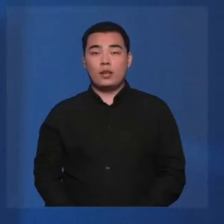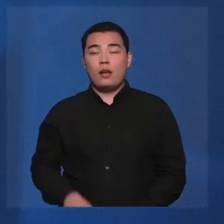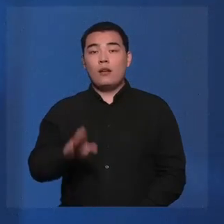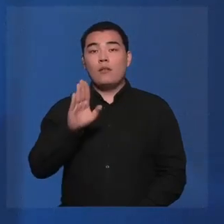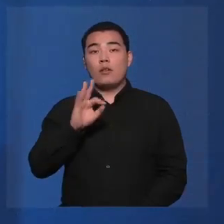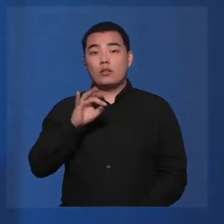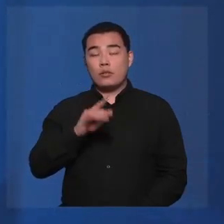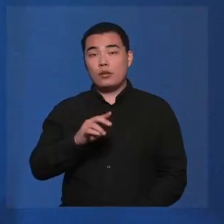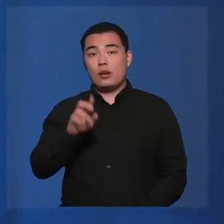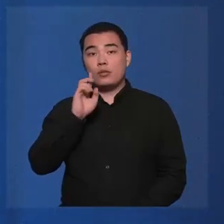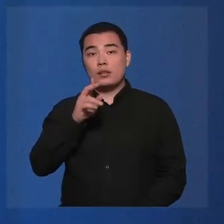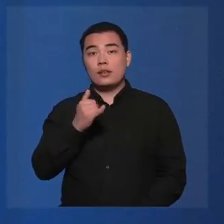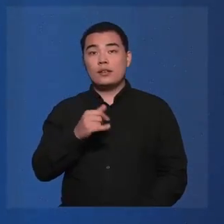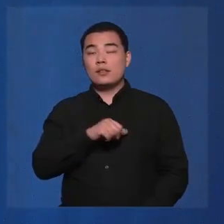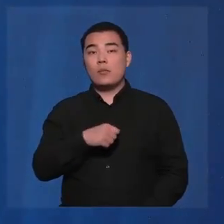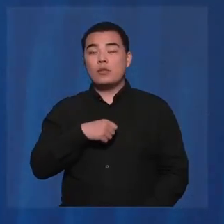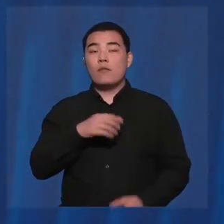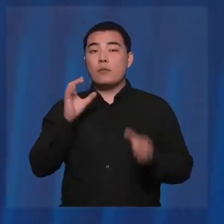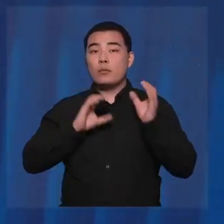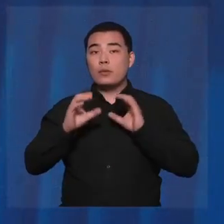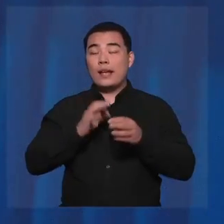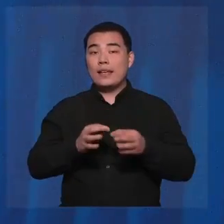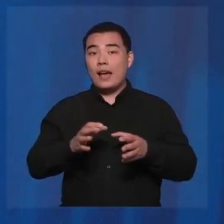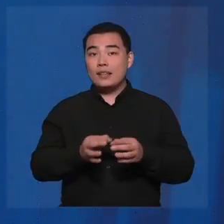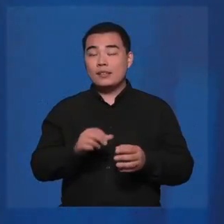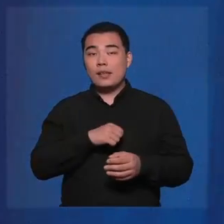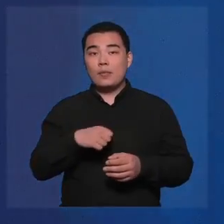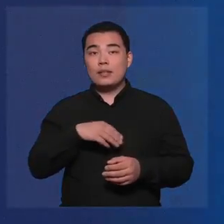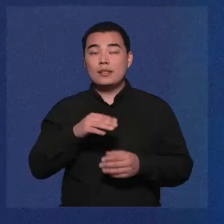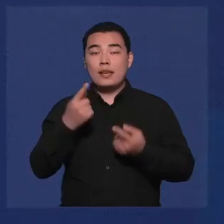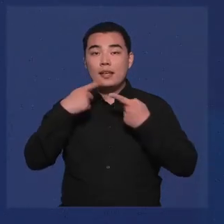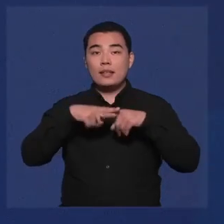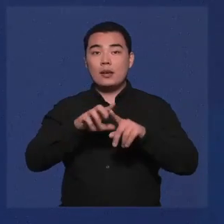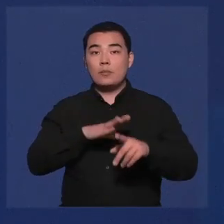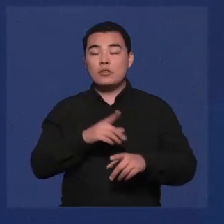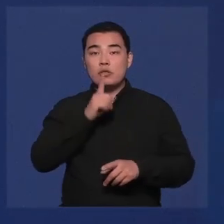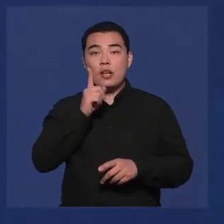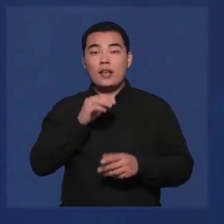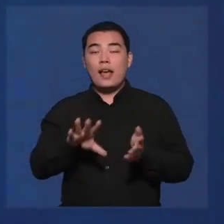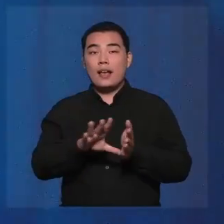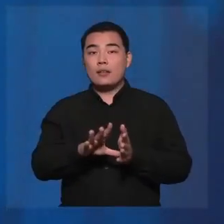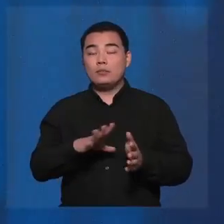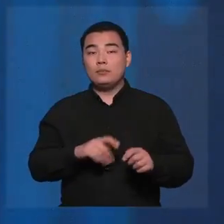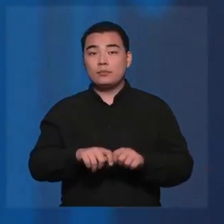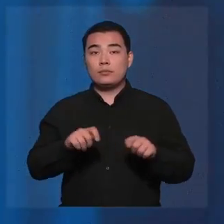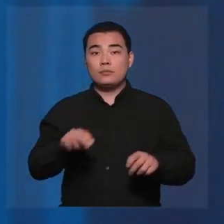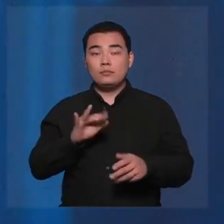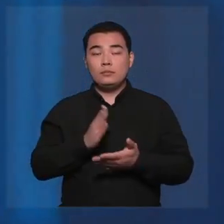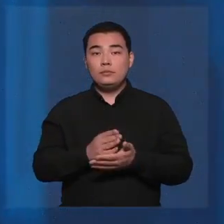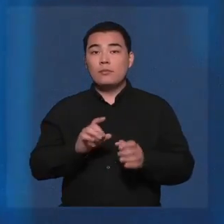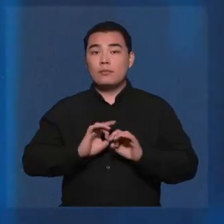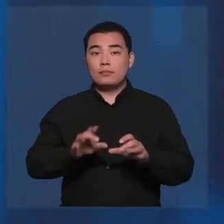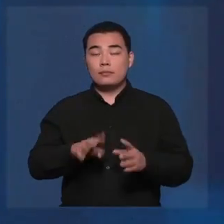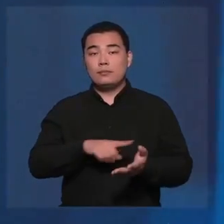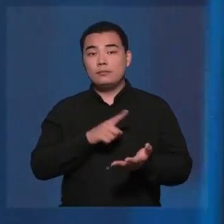А на востоке страны студенты-ядерщики технического университета также создали движение «Жастар Энерджи» и намерены